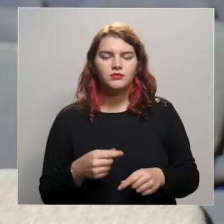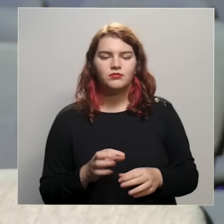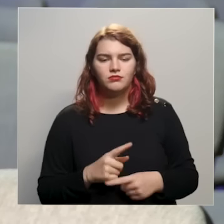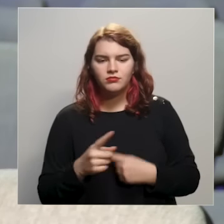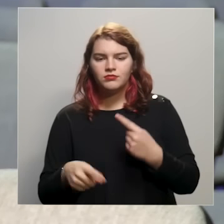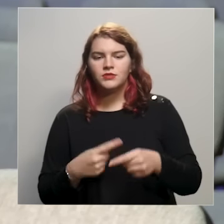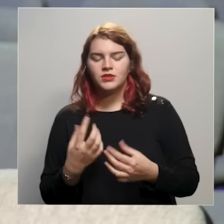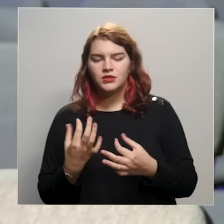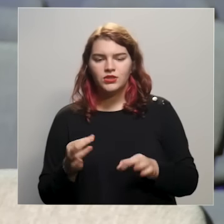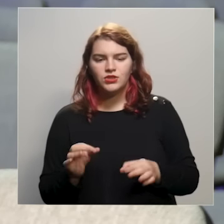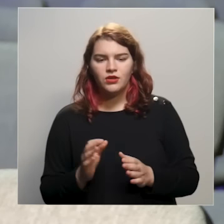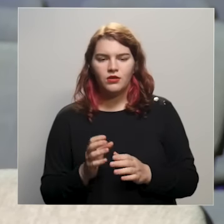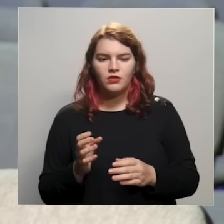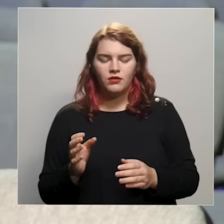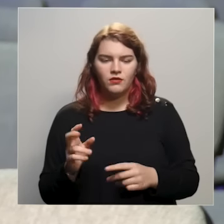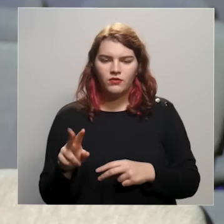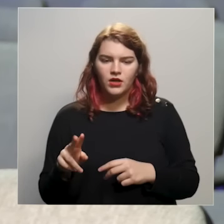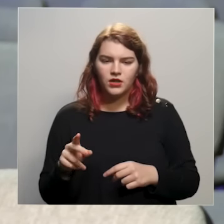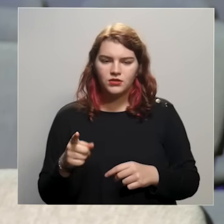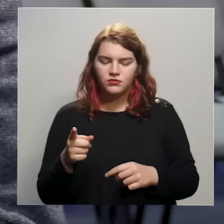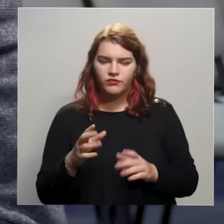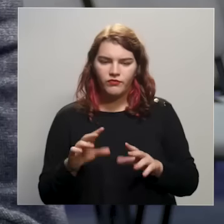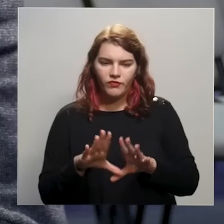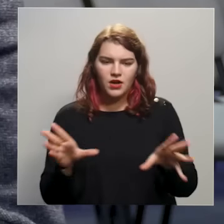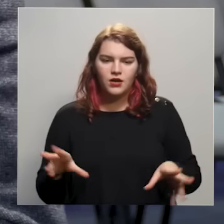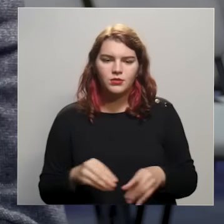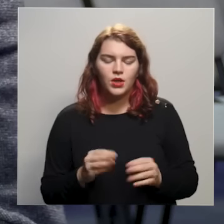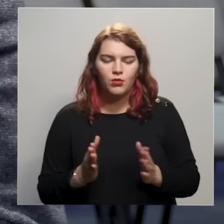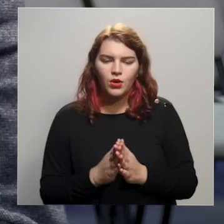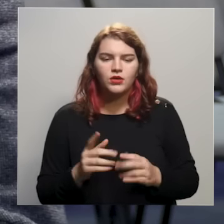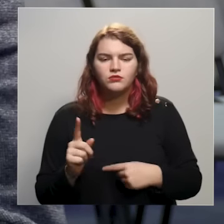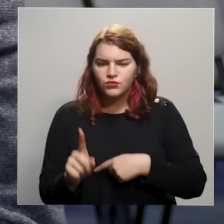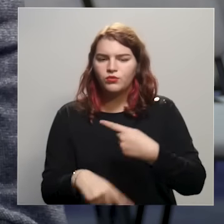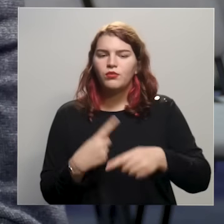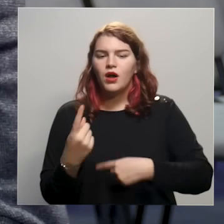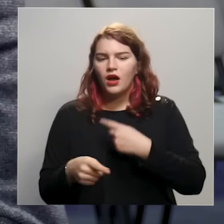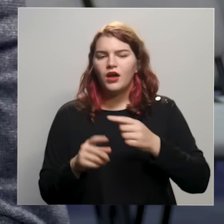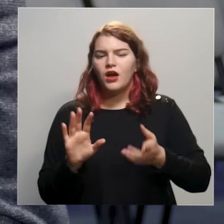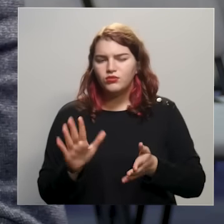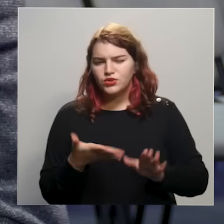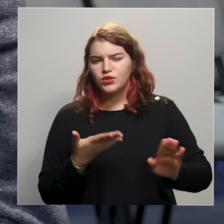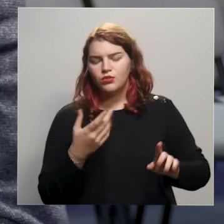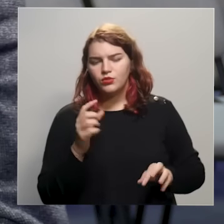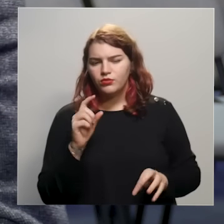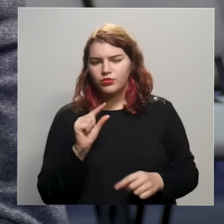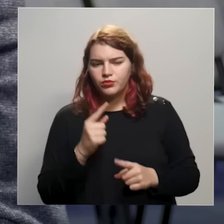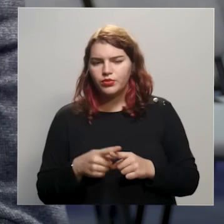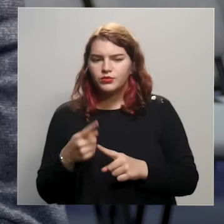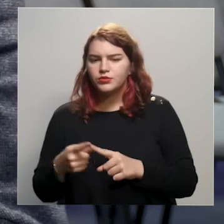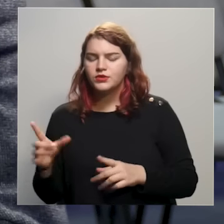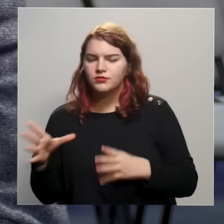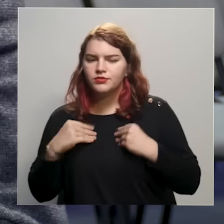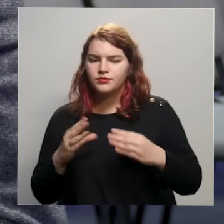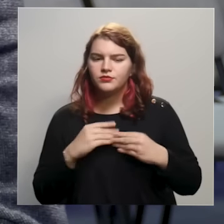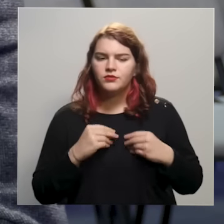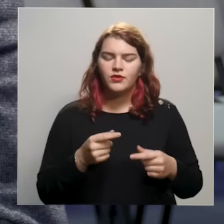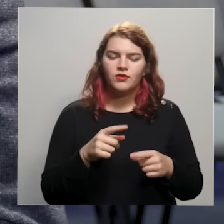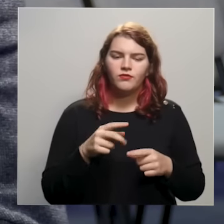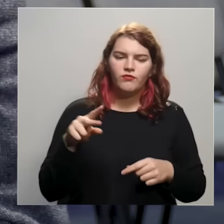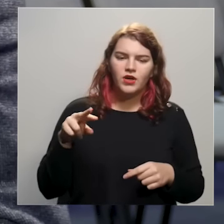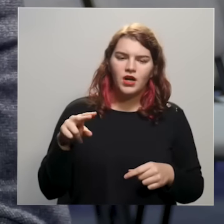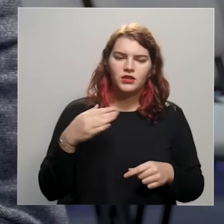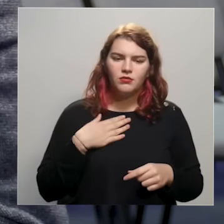de pocăiți? Nu. Nu? Nu. Apoi au început să-l primească pe Domnul, fratele meu